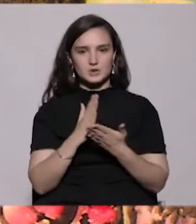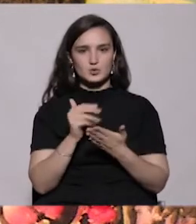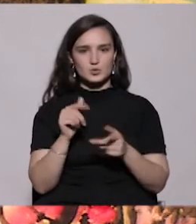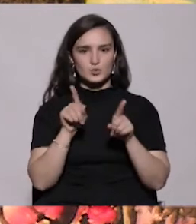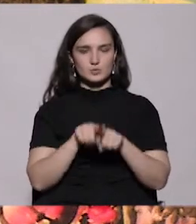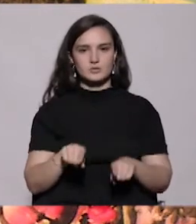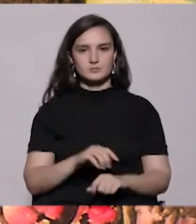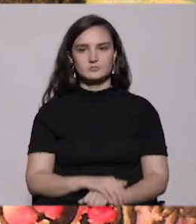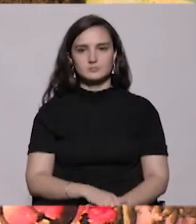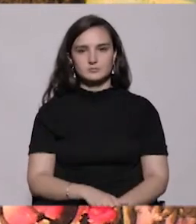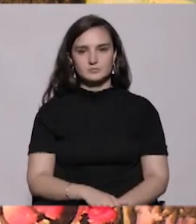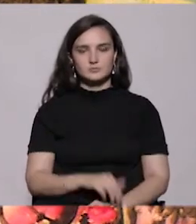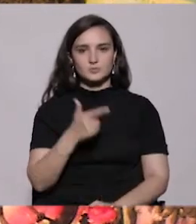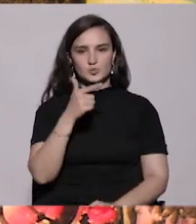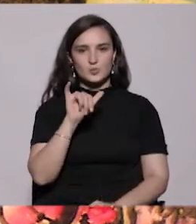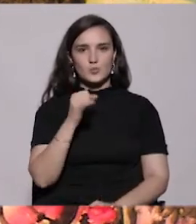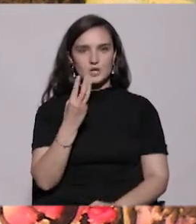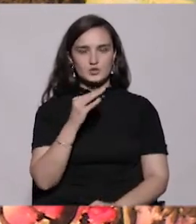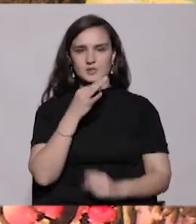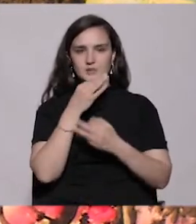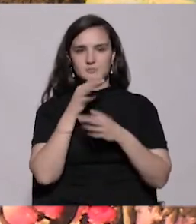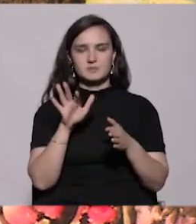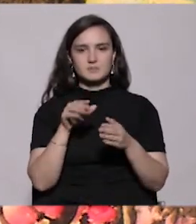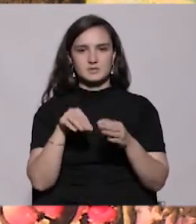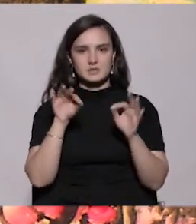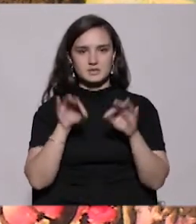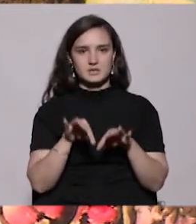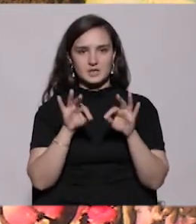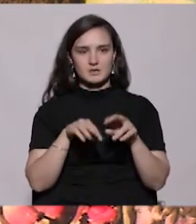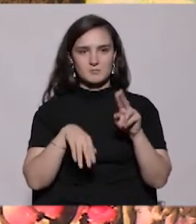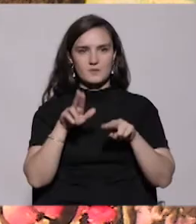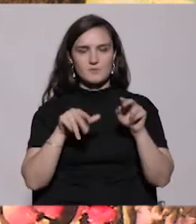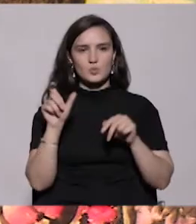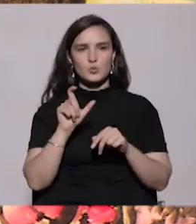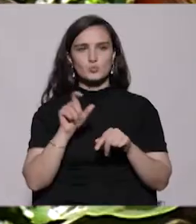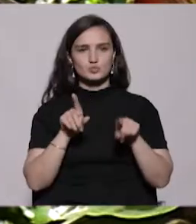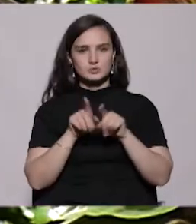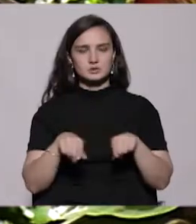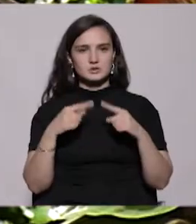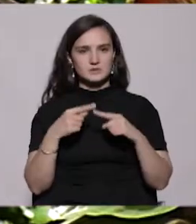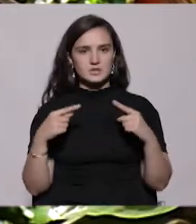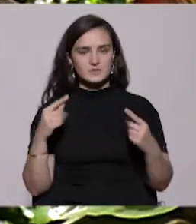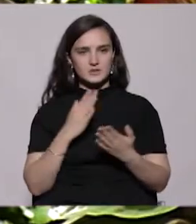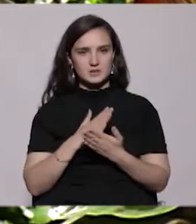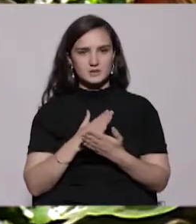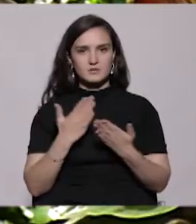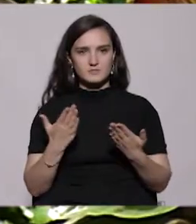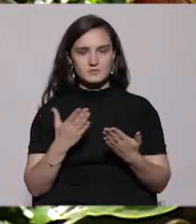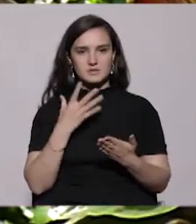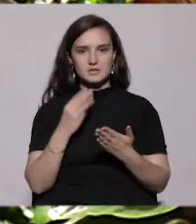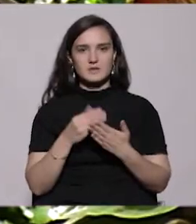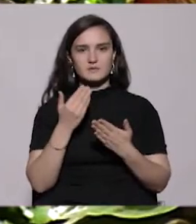როგორც გუაშიც და ნებისმიერ საღებავში, ხო? ლურჯიც სხვადასხვანაირები გვაქვს, ხო?